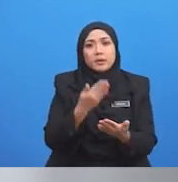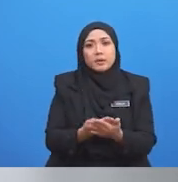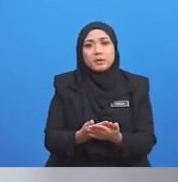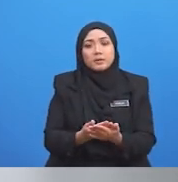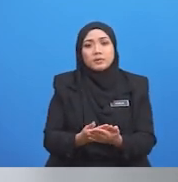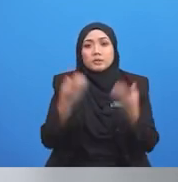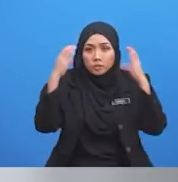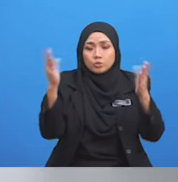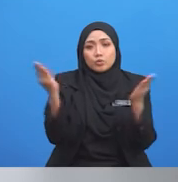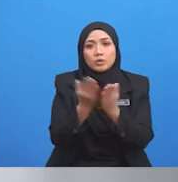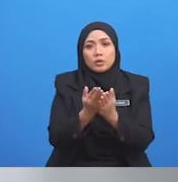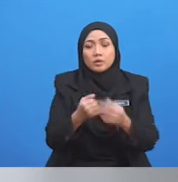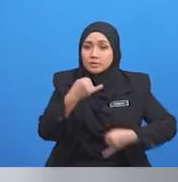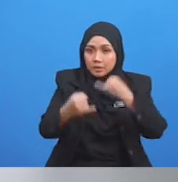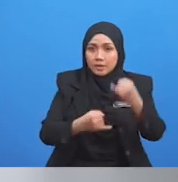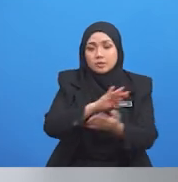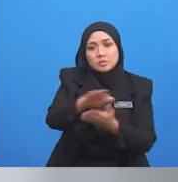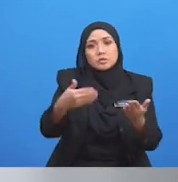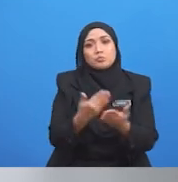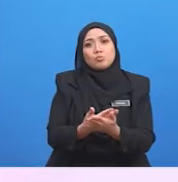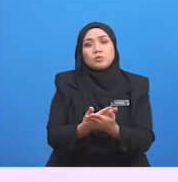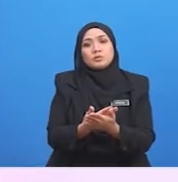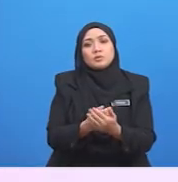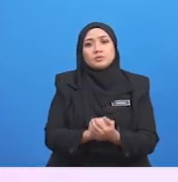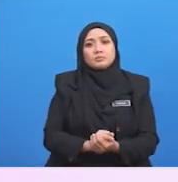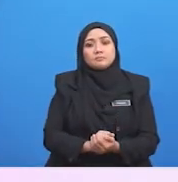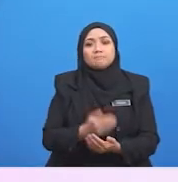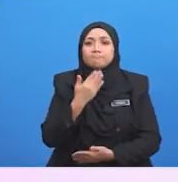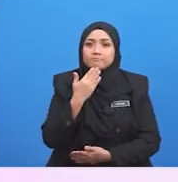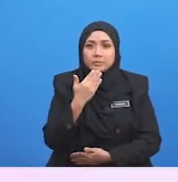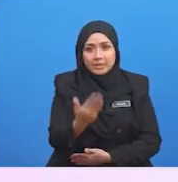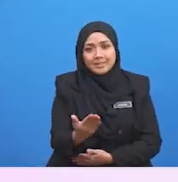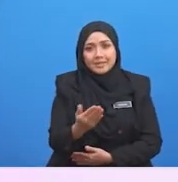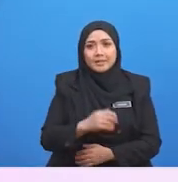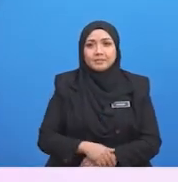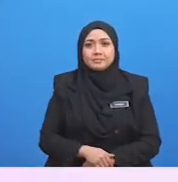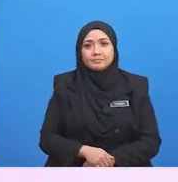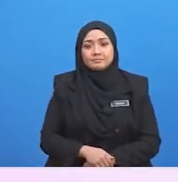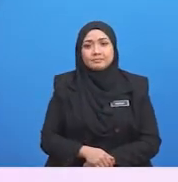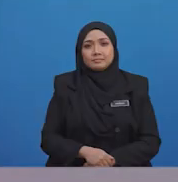Saya doakan kejayaan semua pelajar sekalian. Sekian, terima kasih.